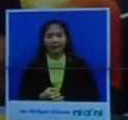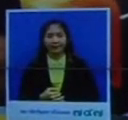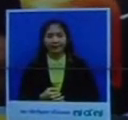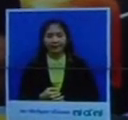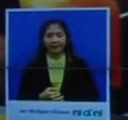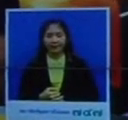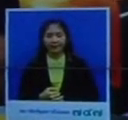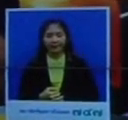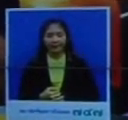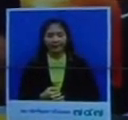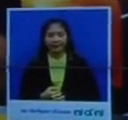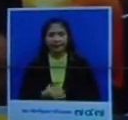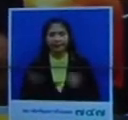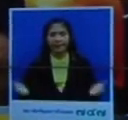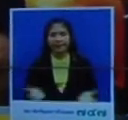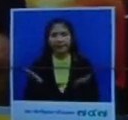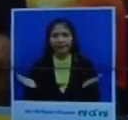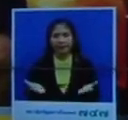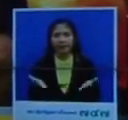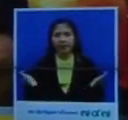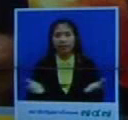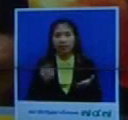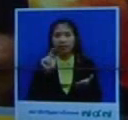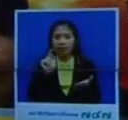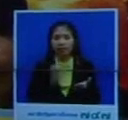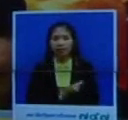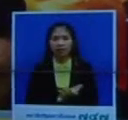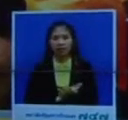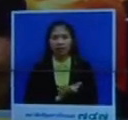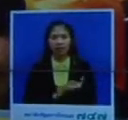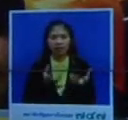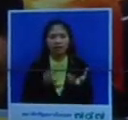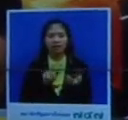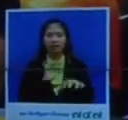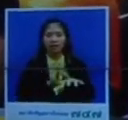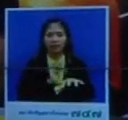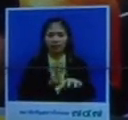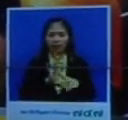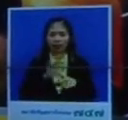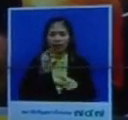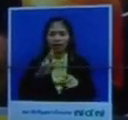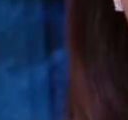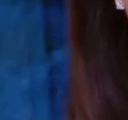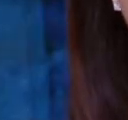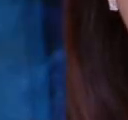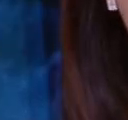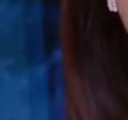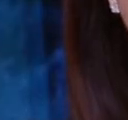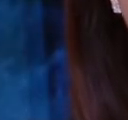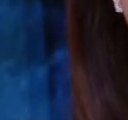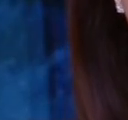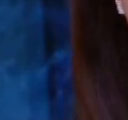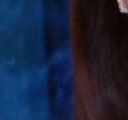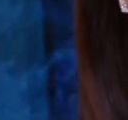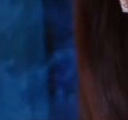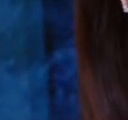ยนะคะว่าวันนี้เนี่ยเดี๋ยวต้องรอดูกันว่ามันจะมีการเสี่ยมอย่างสร้างสรรค์เกิดขึ้นหรือไม่ไปฟังคุณวันนอเมื่อสักครู่นี้เนี่ยเ